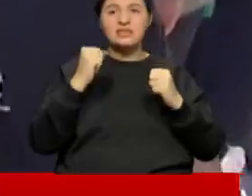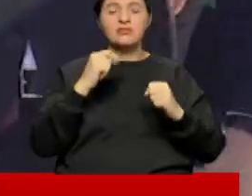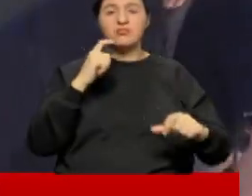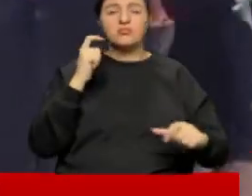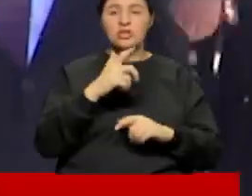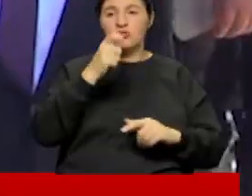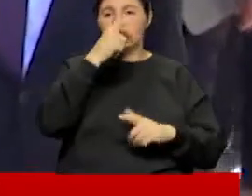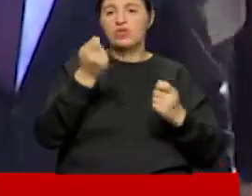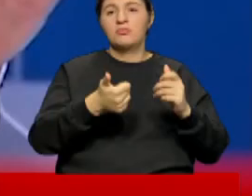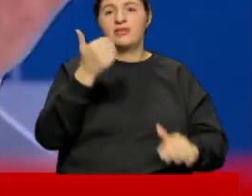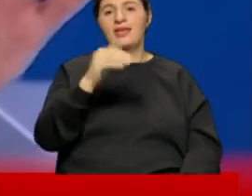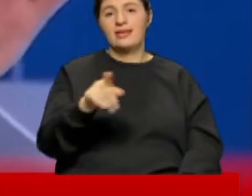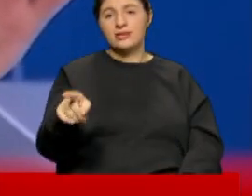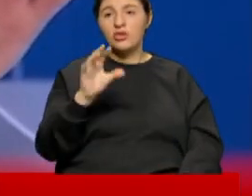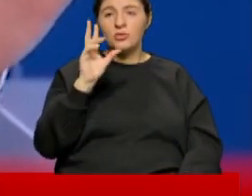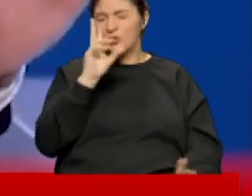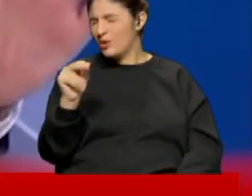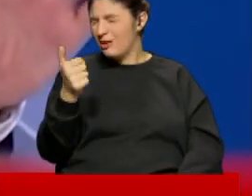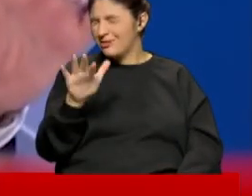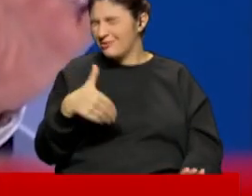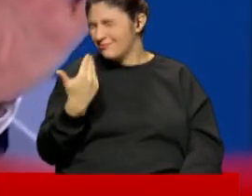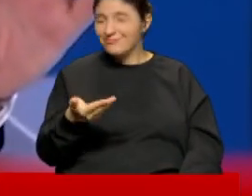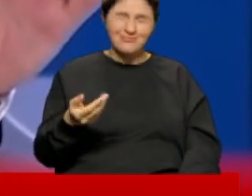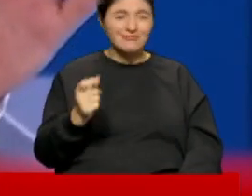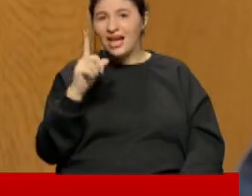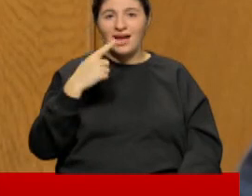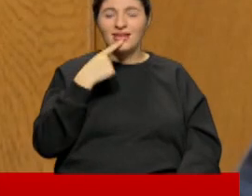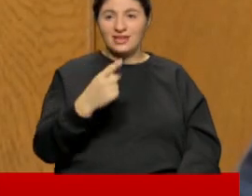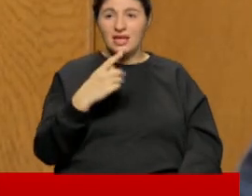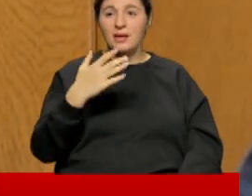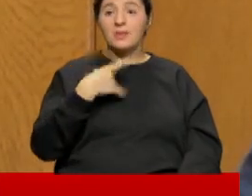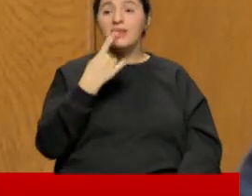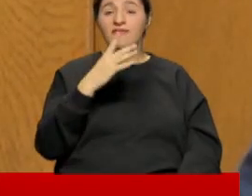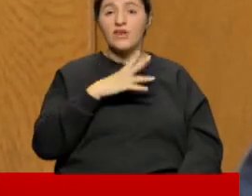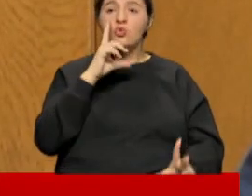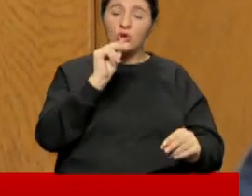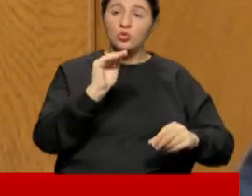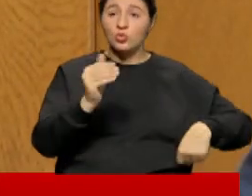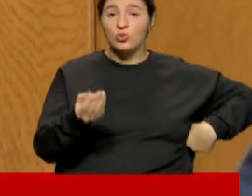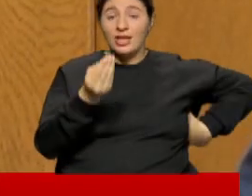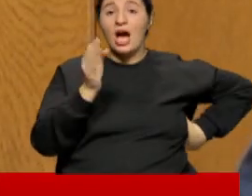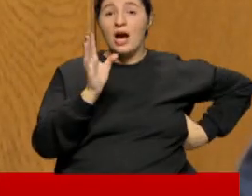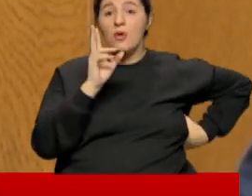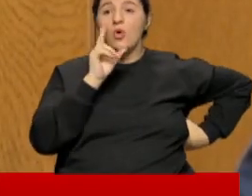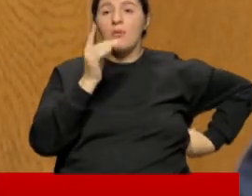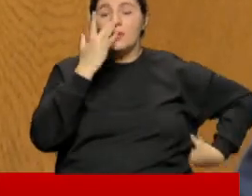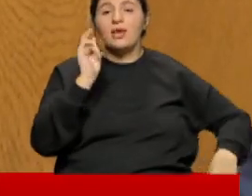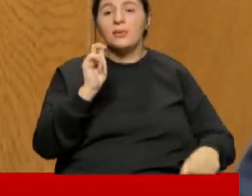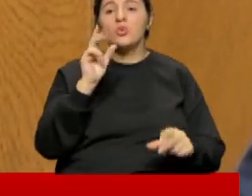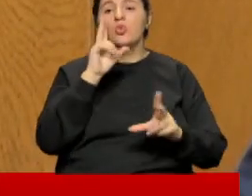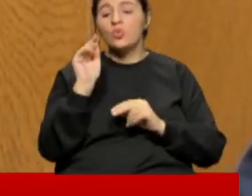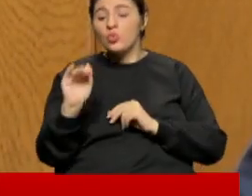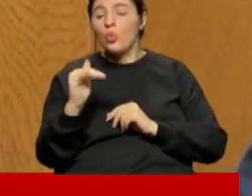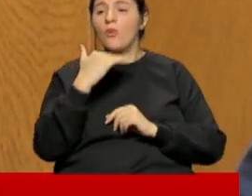sert tepki Türkiş başkanından geldi 6 ay sonra gelsem diye uyanıp uyandırırsın ama uyuma numarası yapana